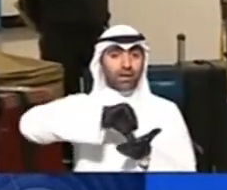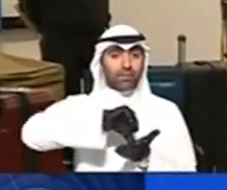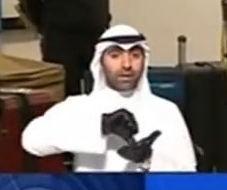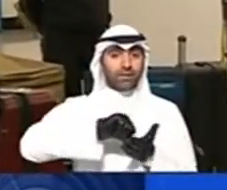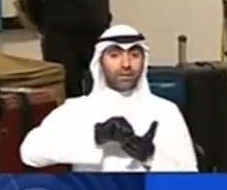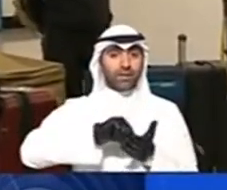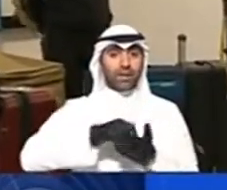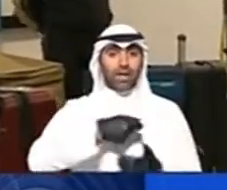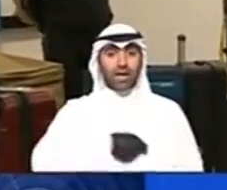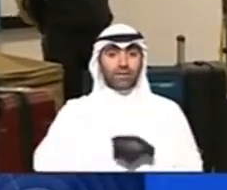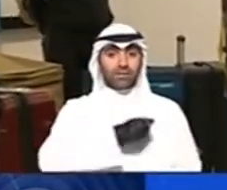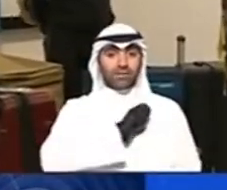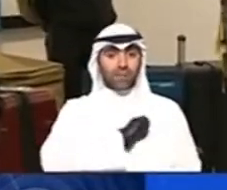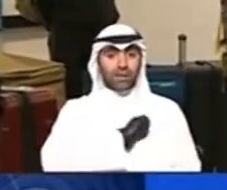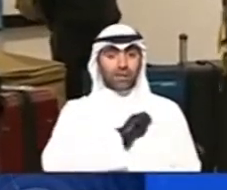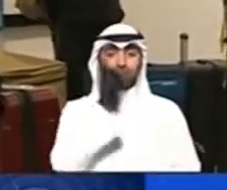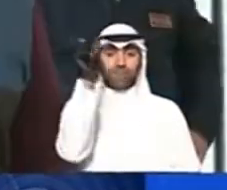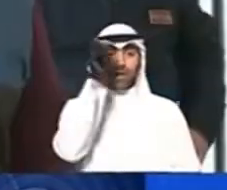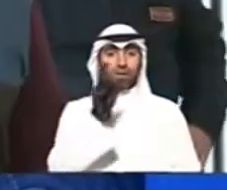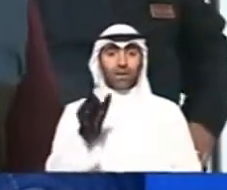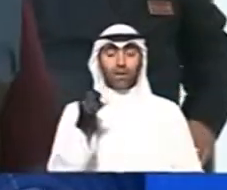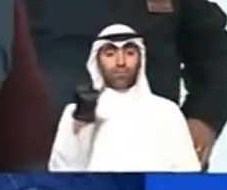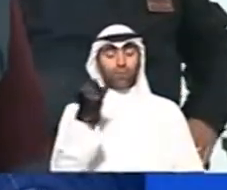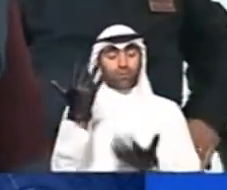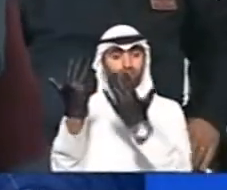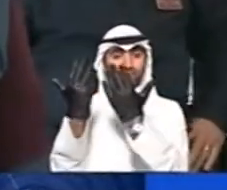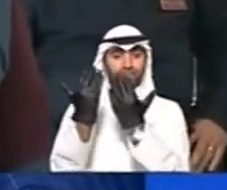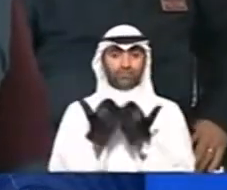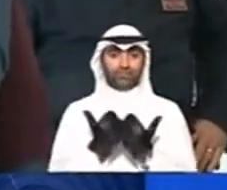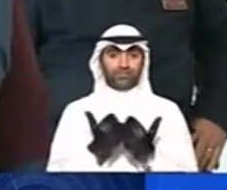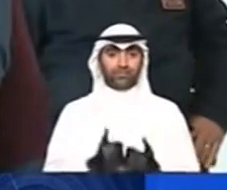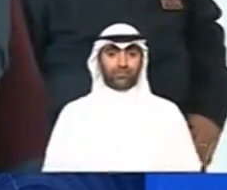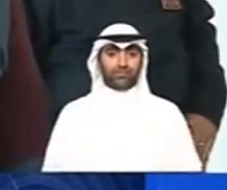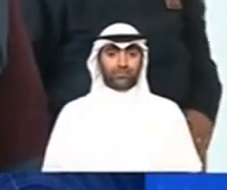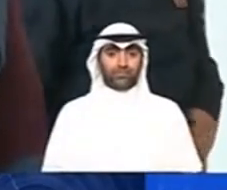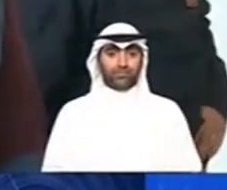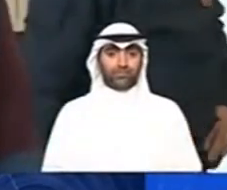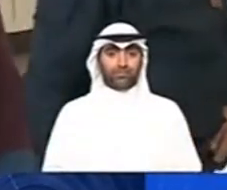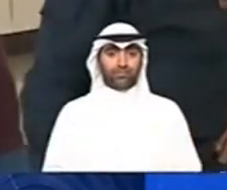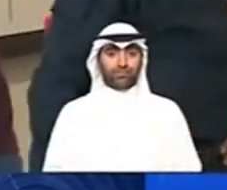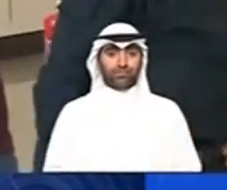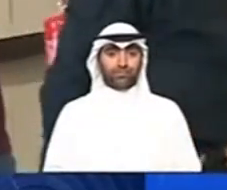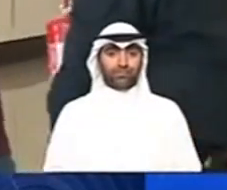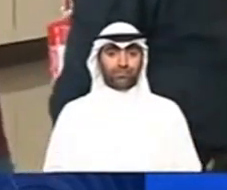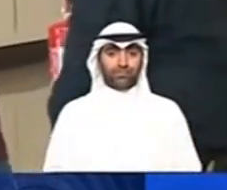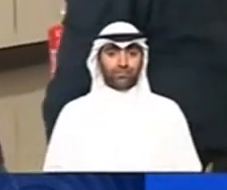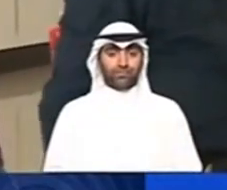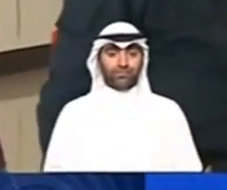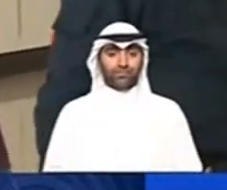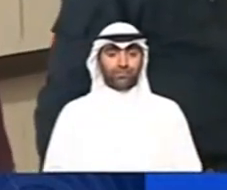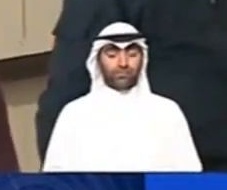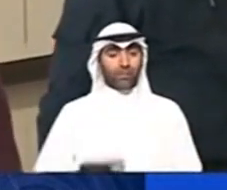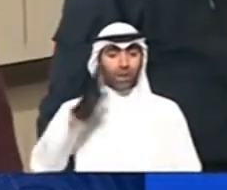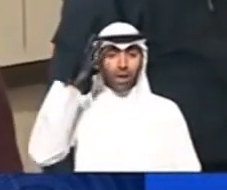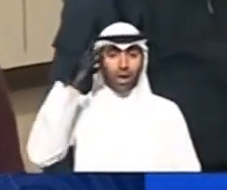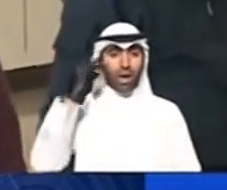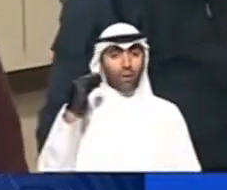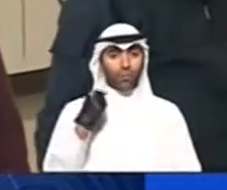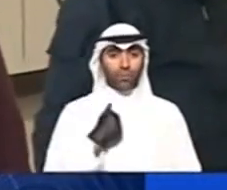فضلا عن إيطاليا. نأمل أن لا نضطر إلى إجراء